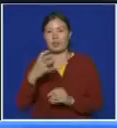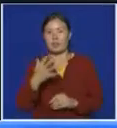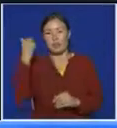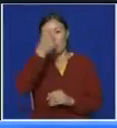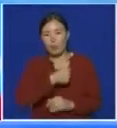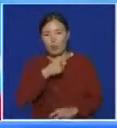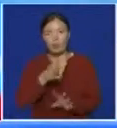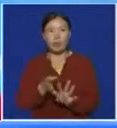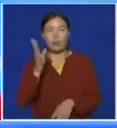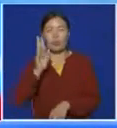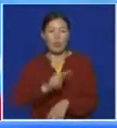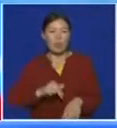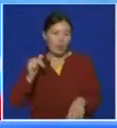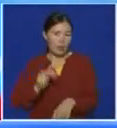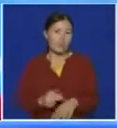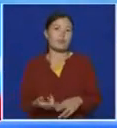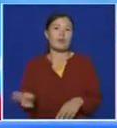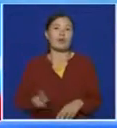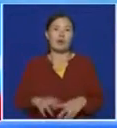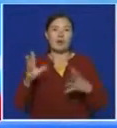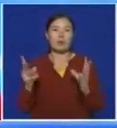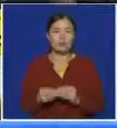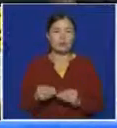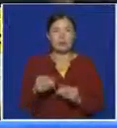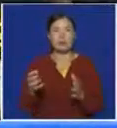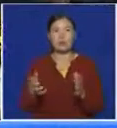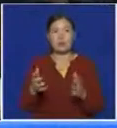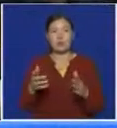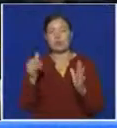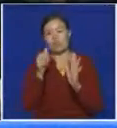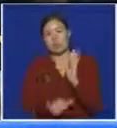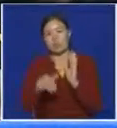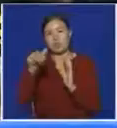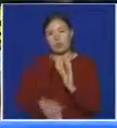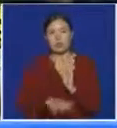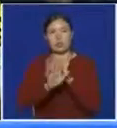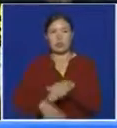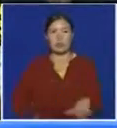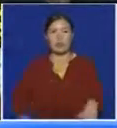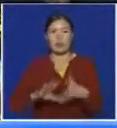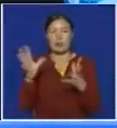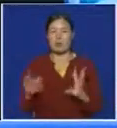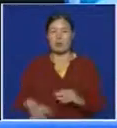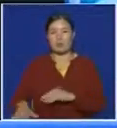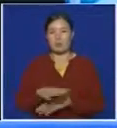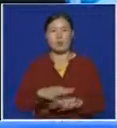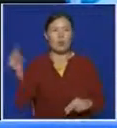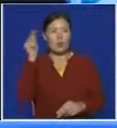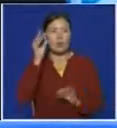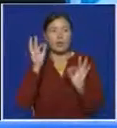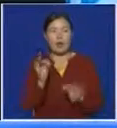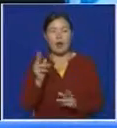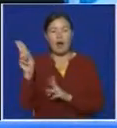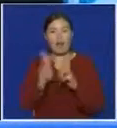слете юных инспекторов. Мощное общественное движение, охватывающее десятки тысяч детей по всей стране, учат все правила